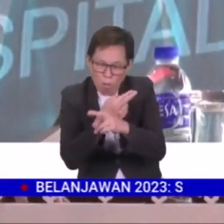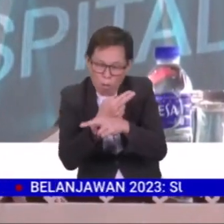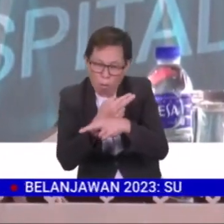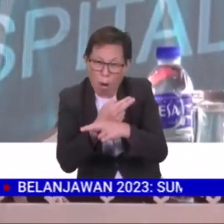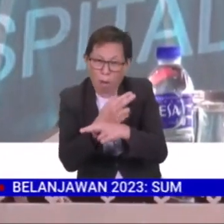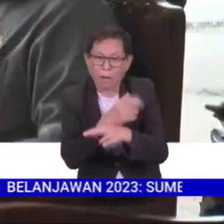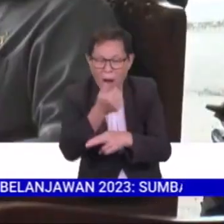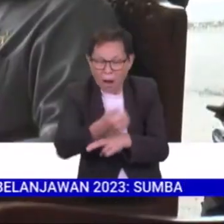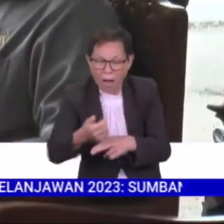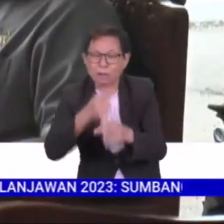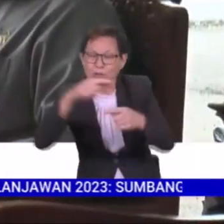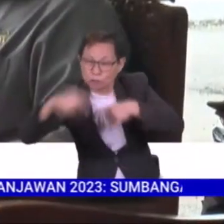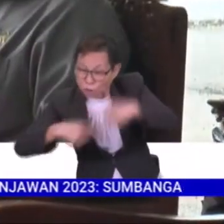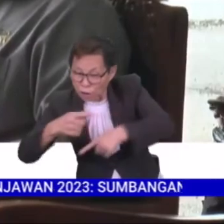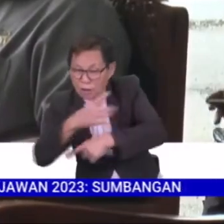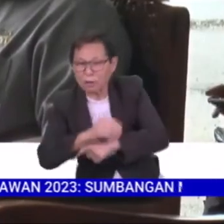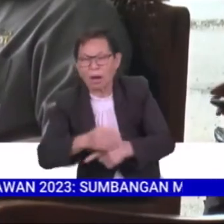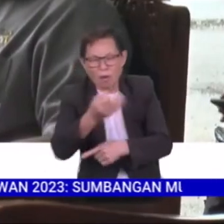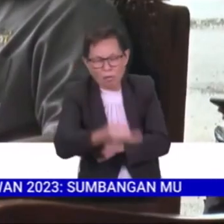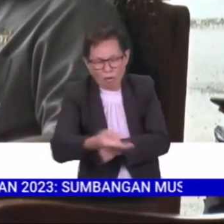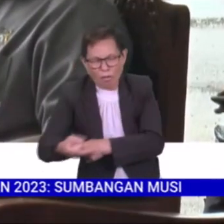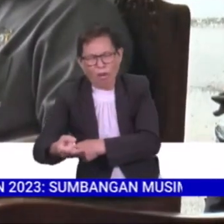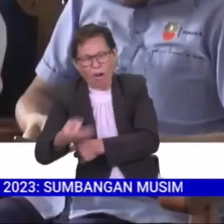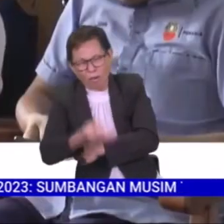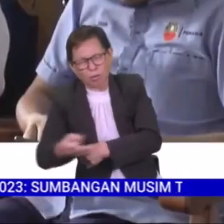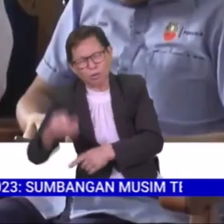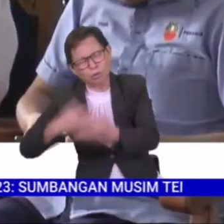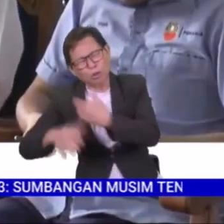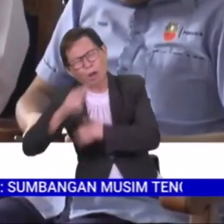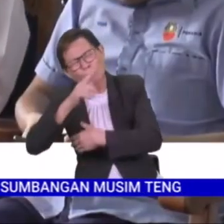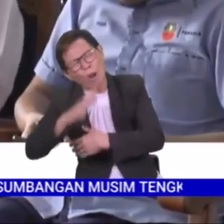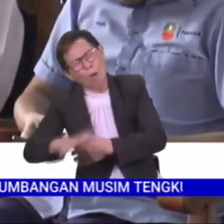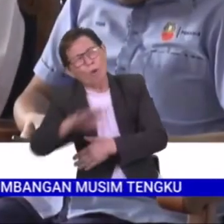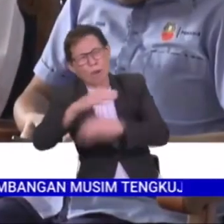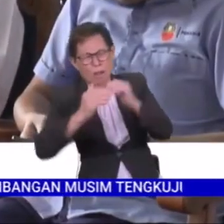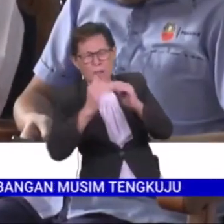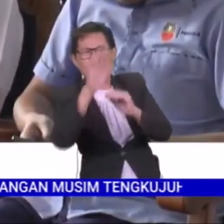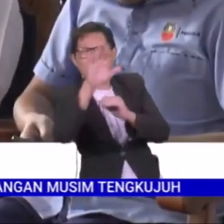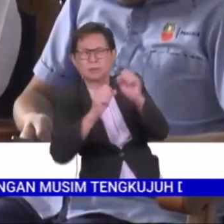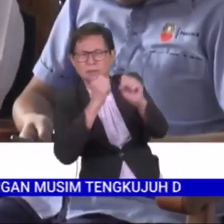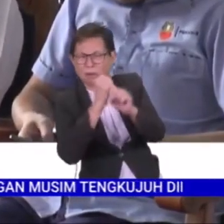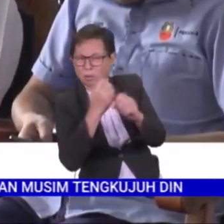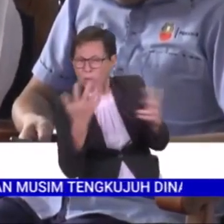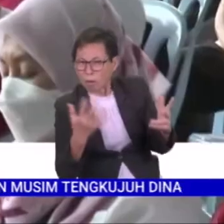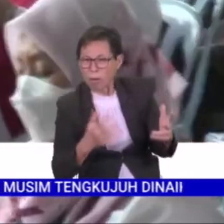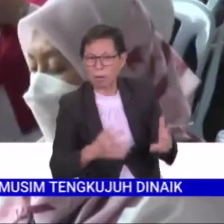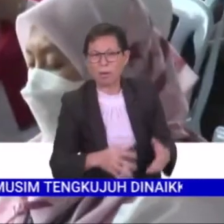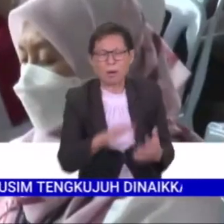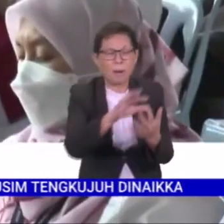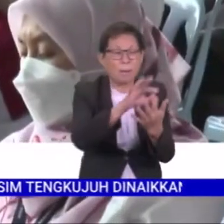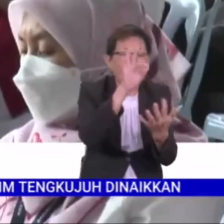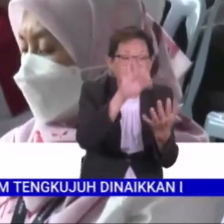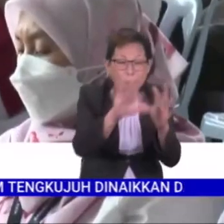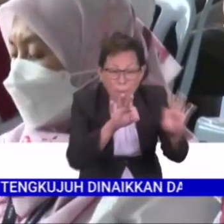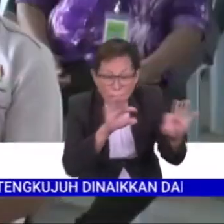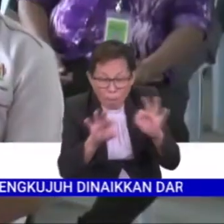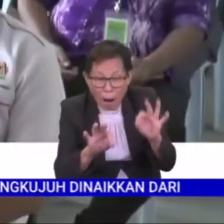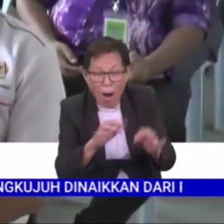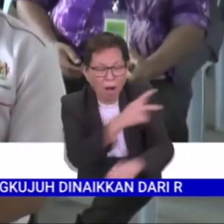peralatan selain terdapat beberapa fasiliti sudah berumur lebih 50 tahun keutamaan pemilihan